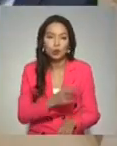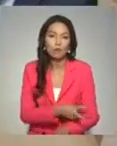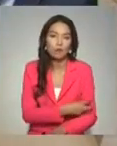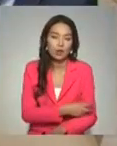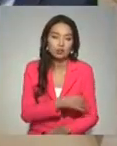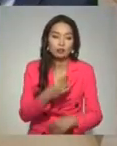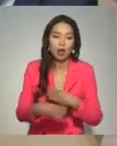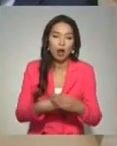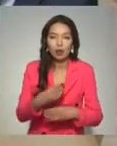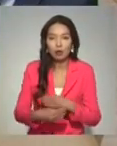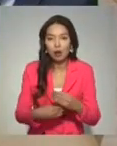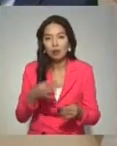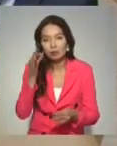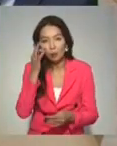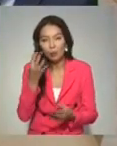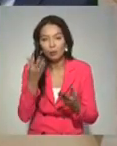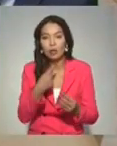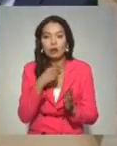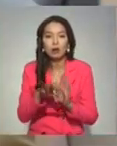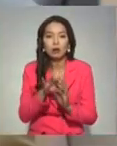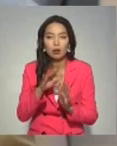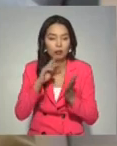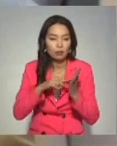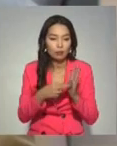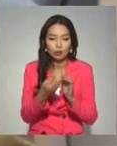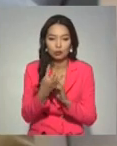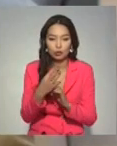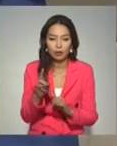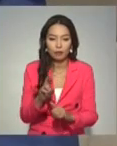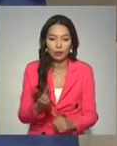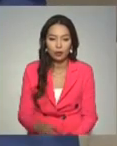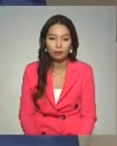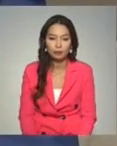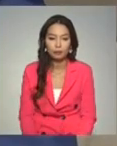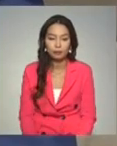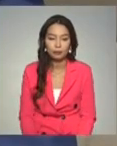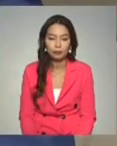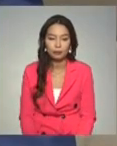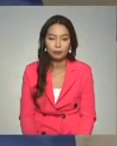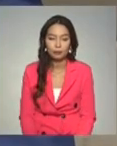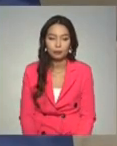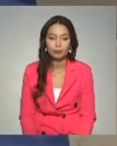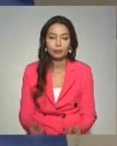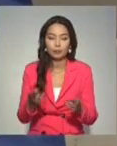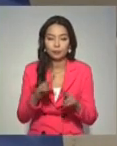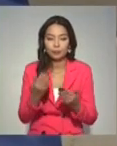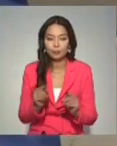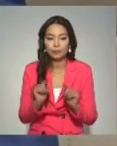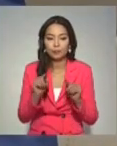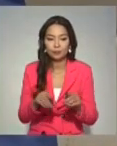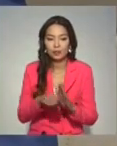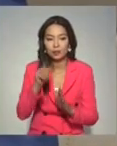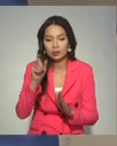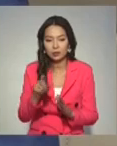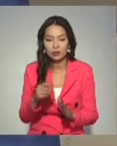аграрии. Напомню, день голосования намечен на 14 января. В настоящее время идет процесс регистрации кандидатов.